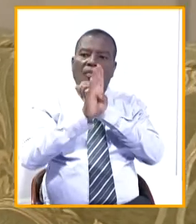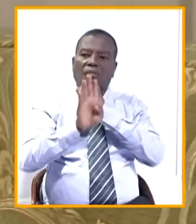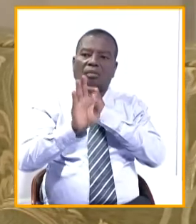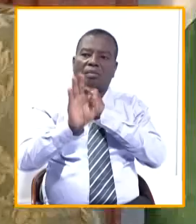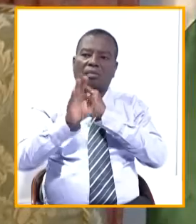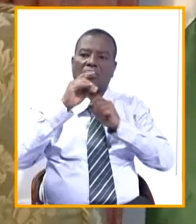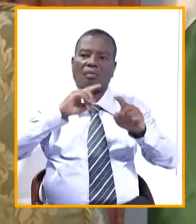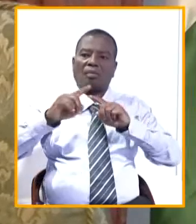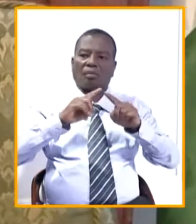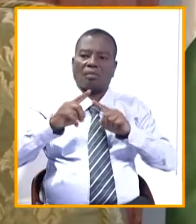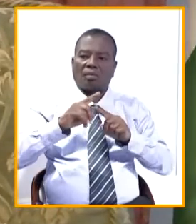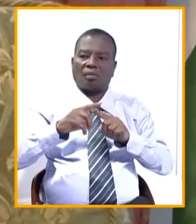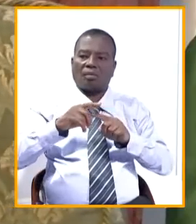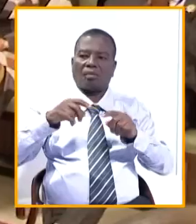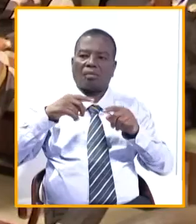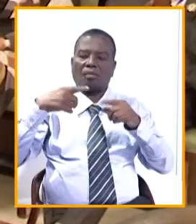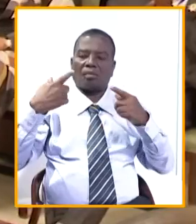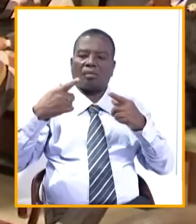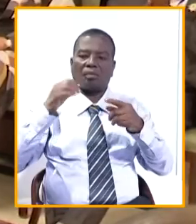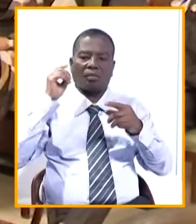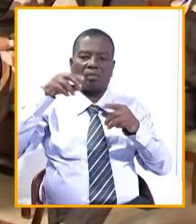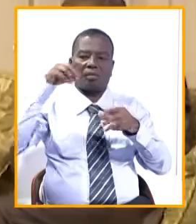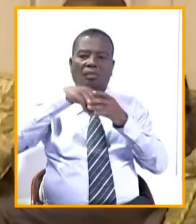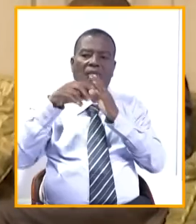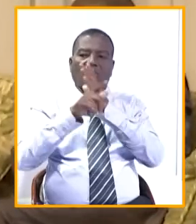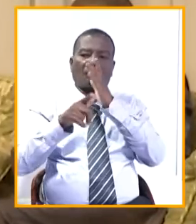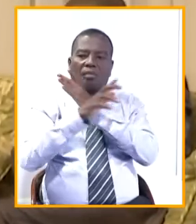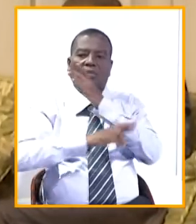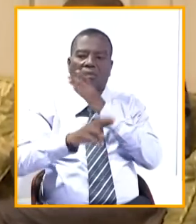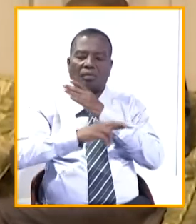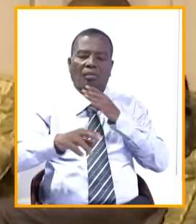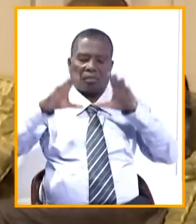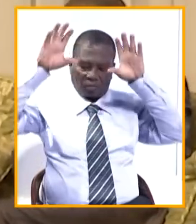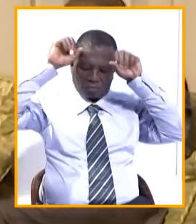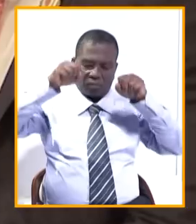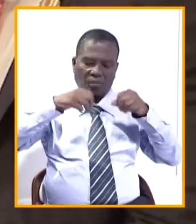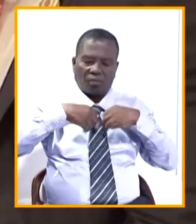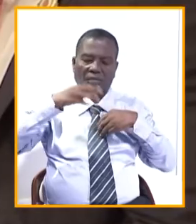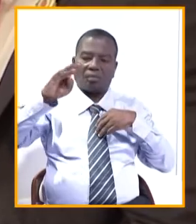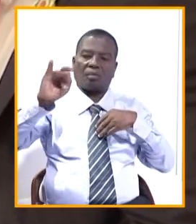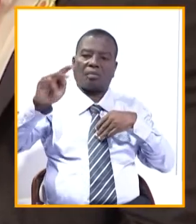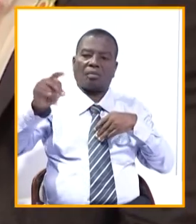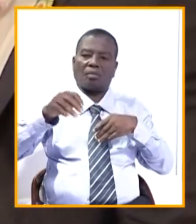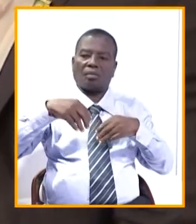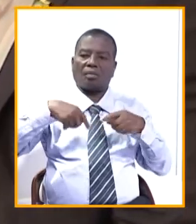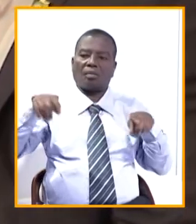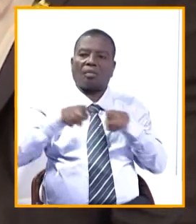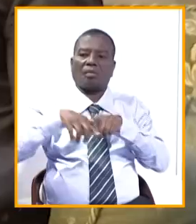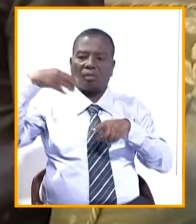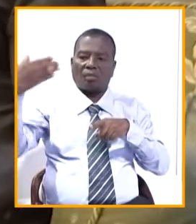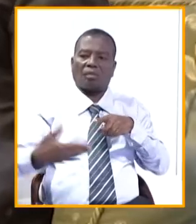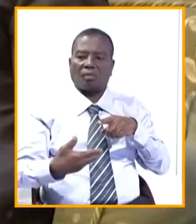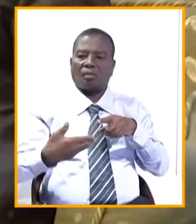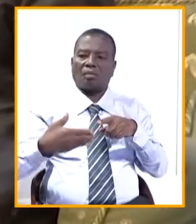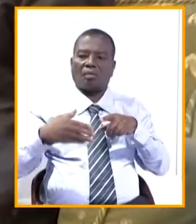a été question des défis sécuritaires dans la sous-région ouest-africaine. Le président Adama Bick Togo a également reçu le secrétaire général de l'UPSI.